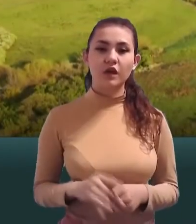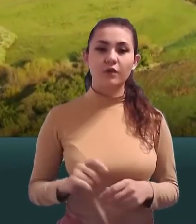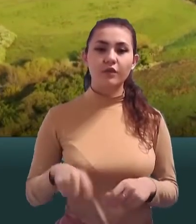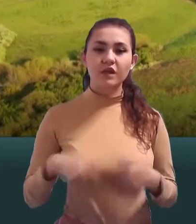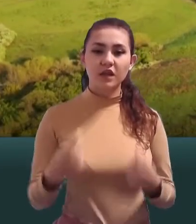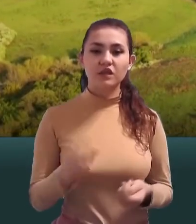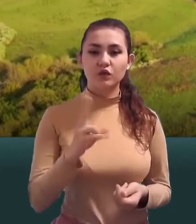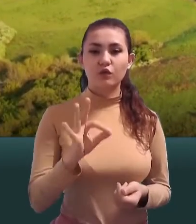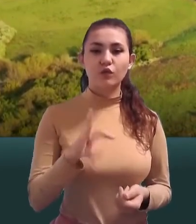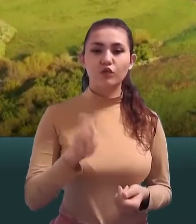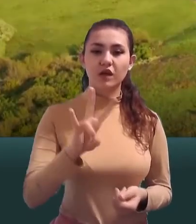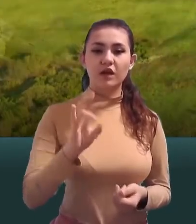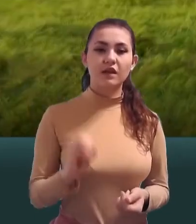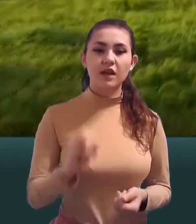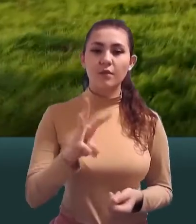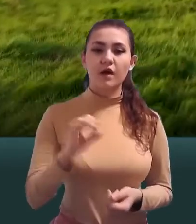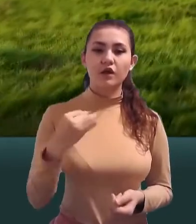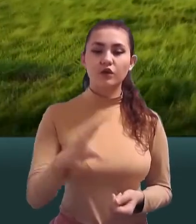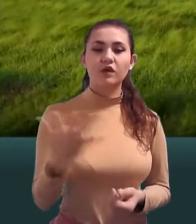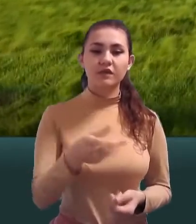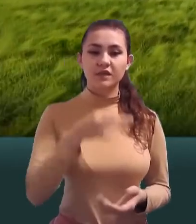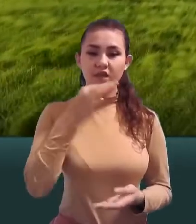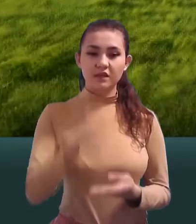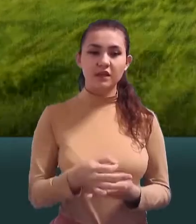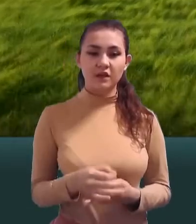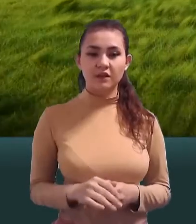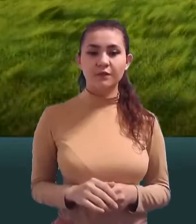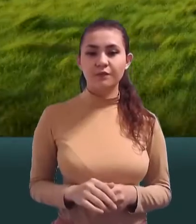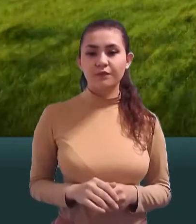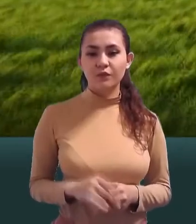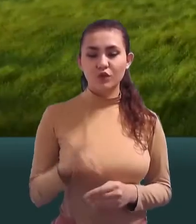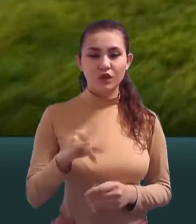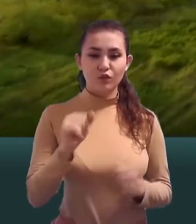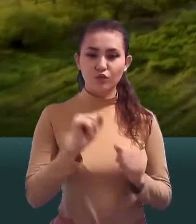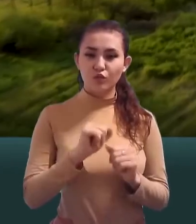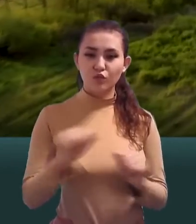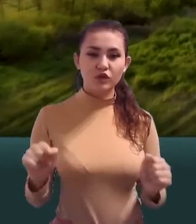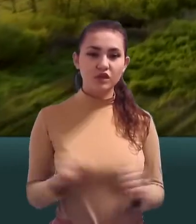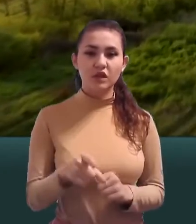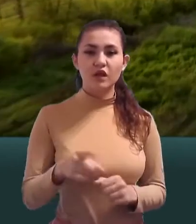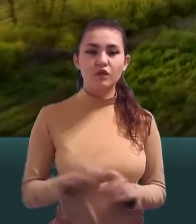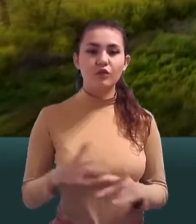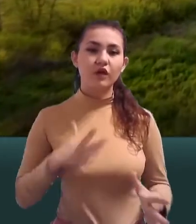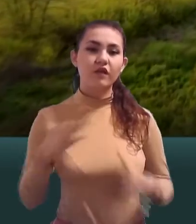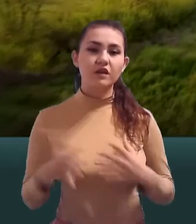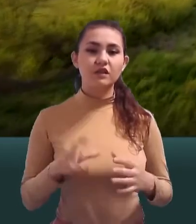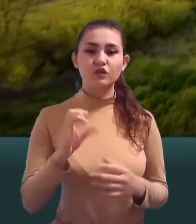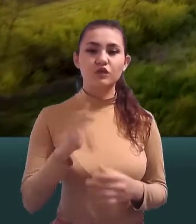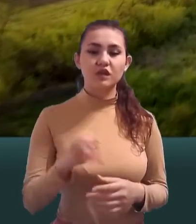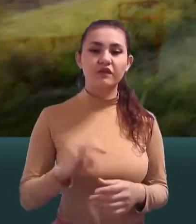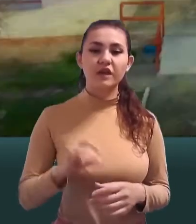майна, за яке ви вже сказали, так, тут не можна похвастатись якимось суттєвим результатом.